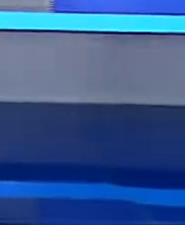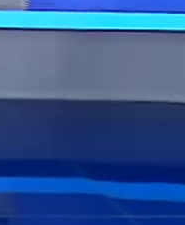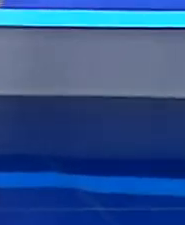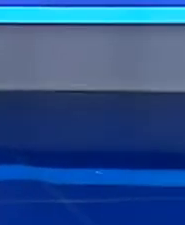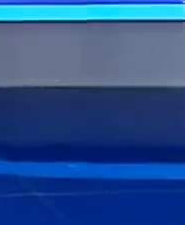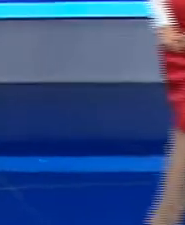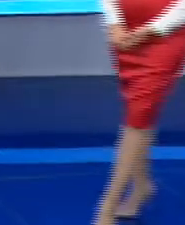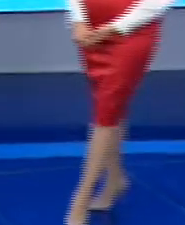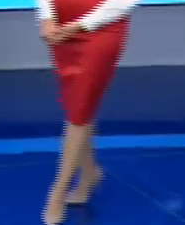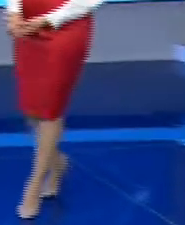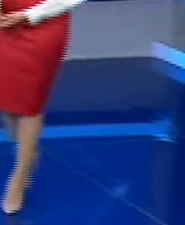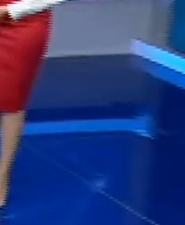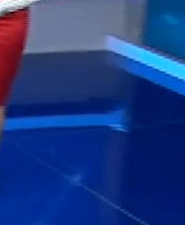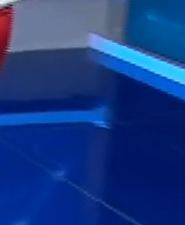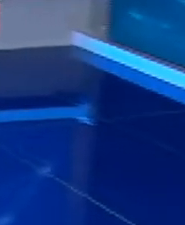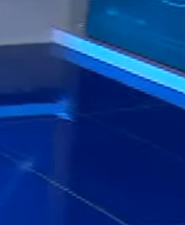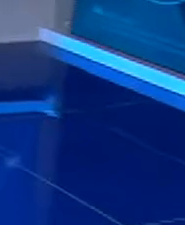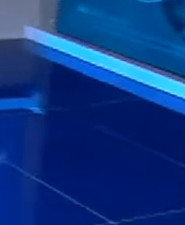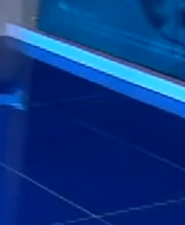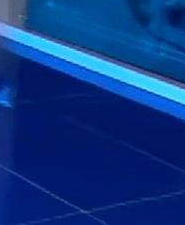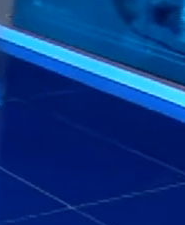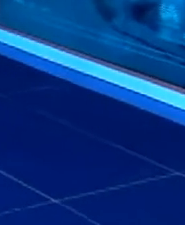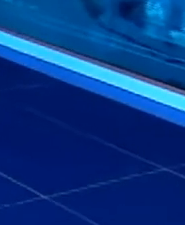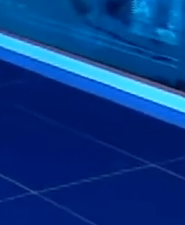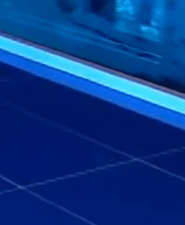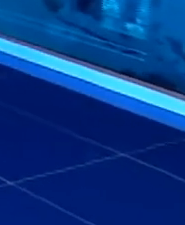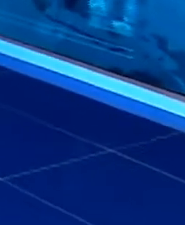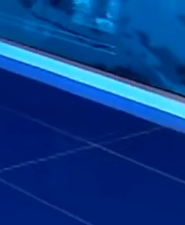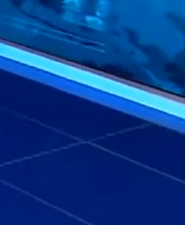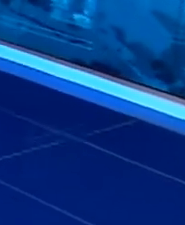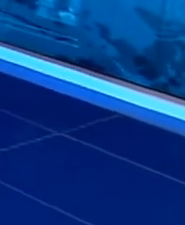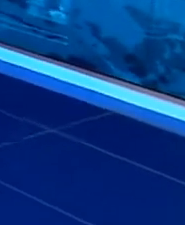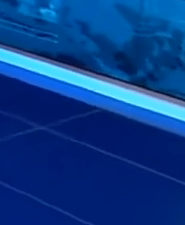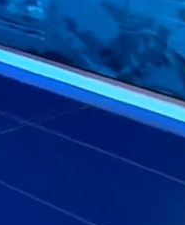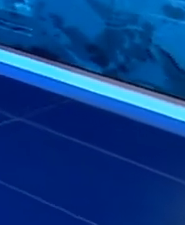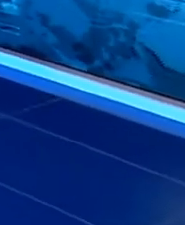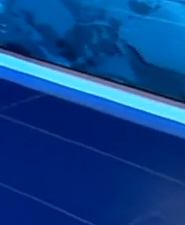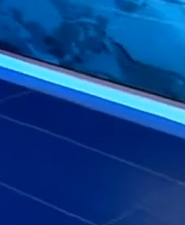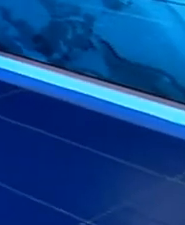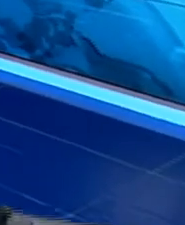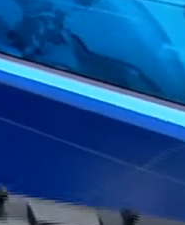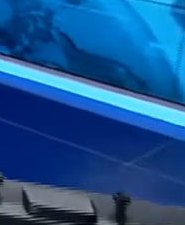болжамымен әріптесім Арай таныстырады. Рахмет, Шерхан. Қайырлы күн, экраннан алыстамаңыздар.